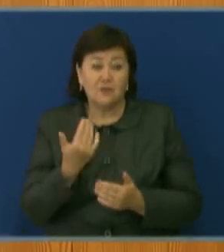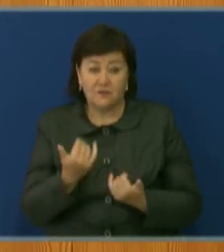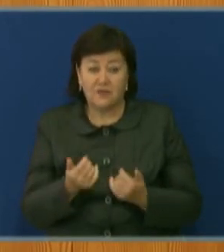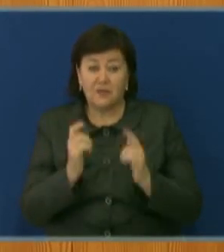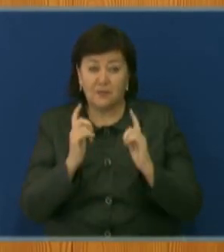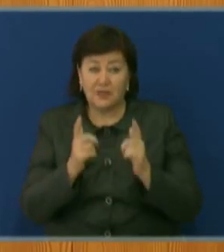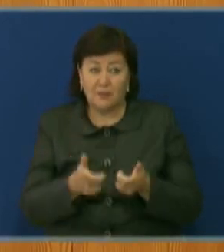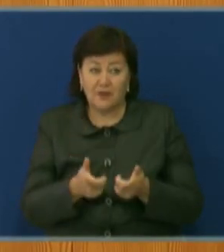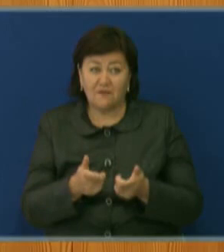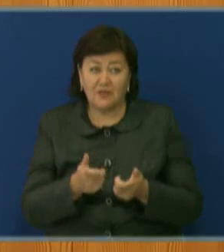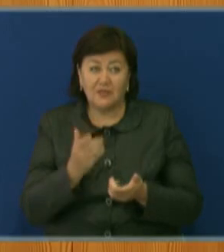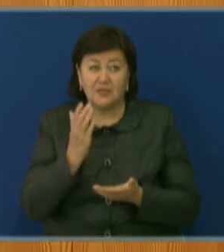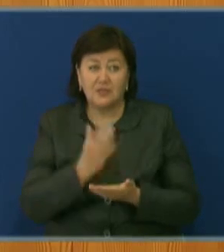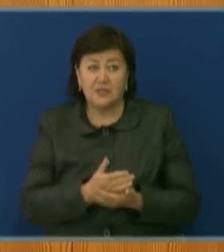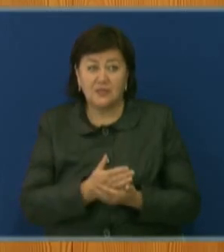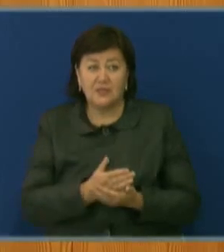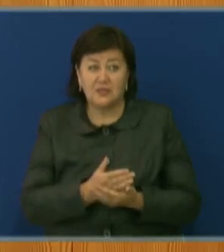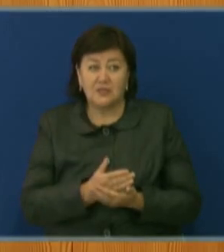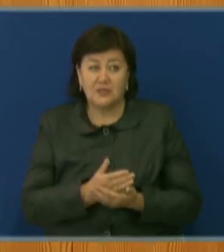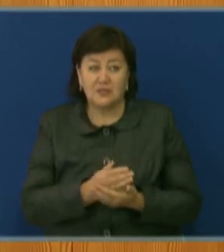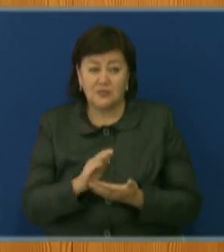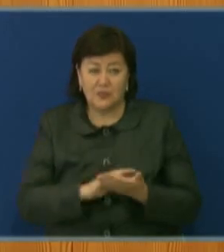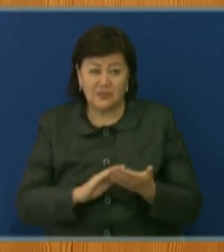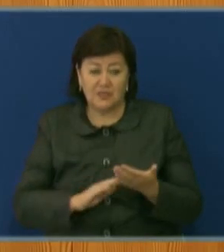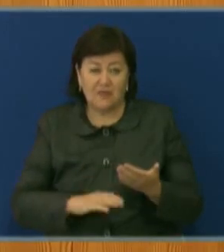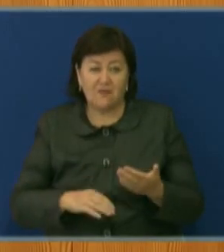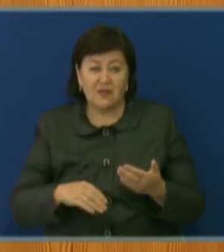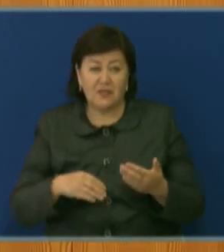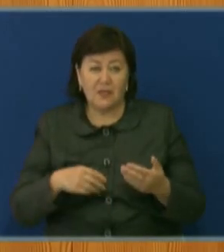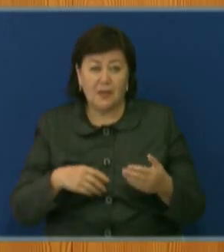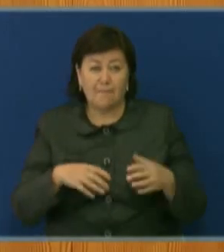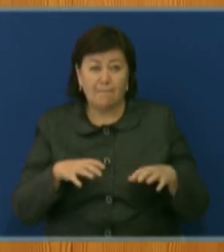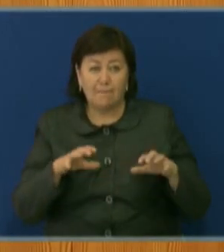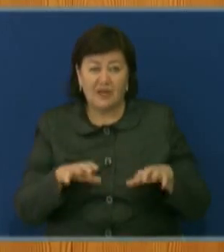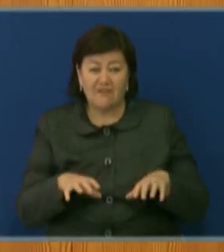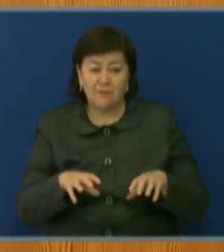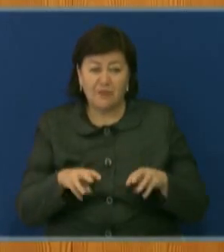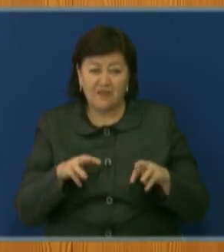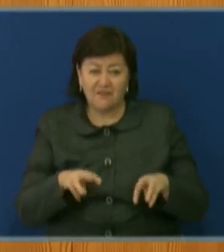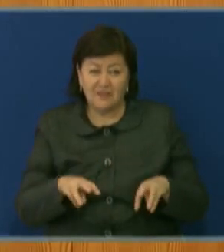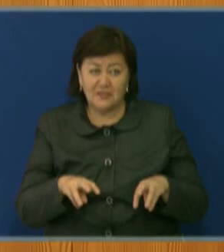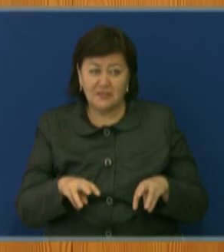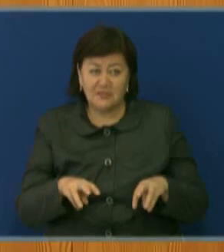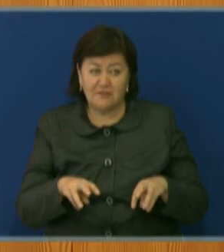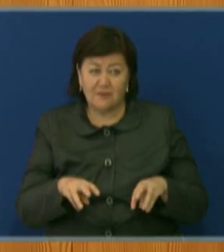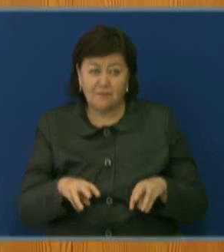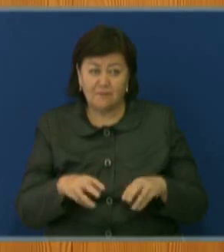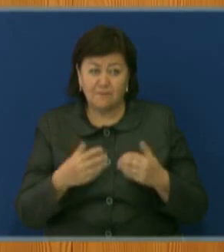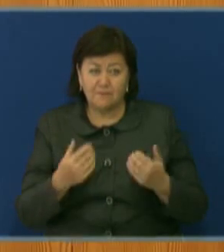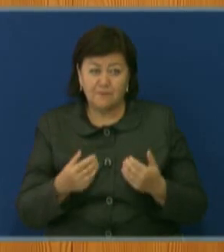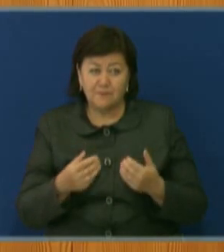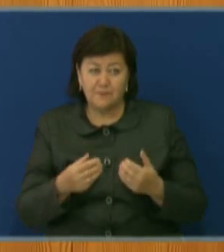сейчас есть постановление правительства, где мы работаем по направлению создания ОСИ и фасового